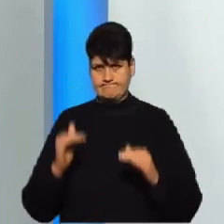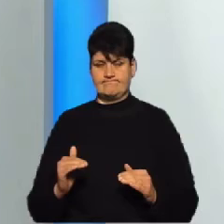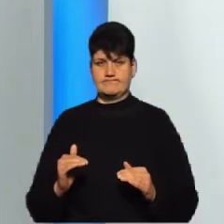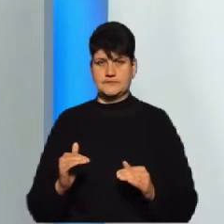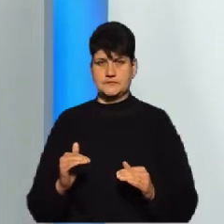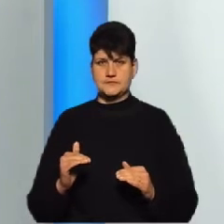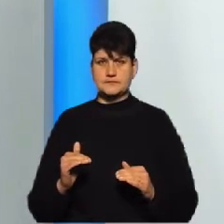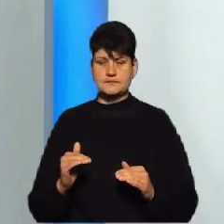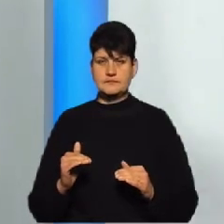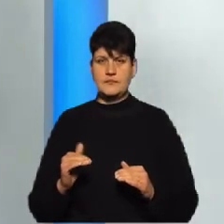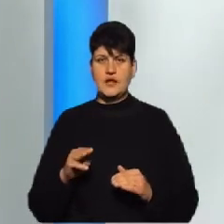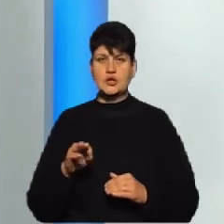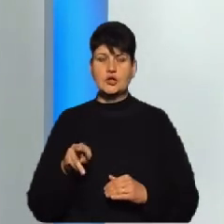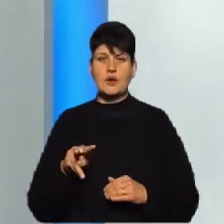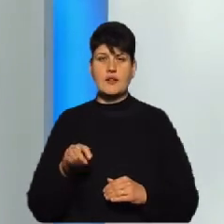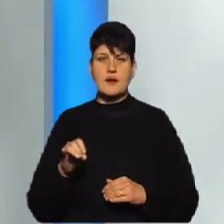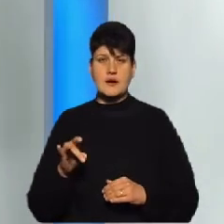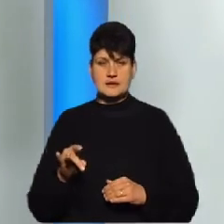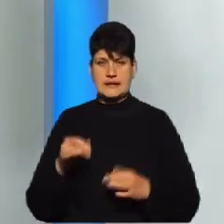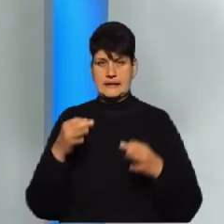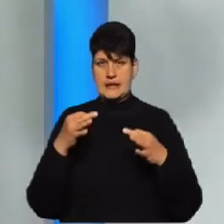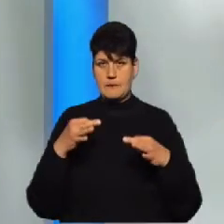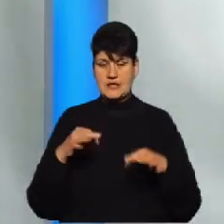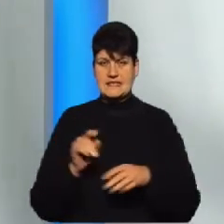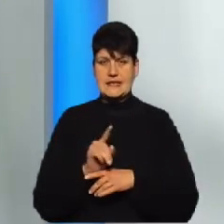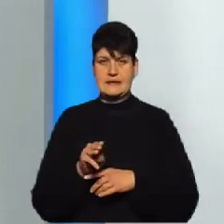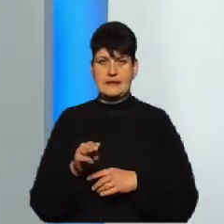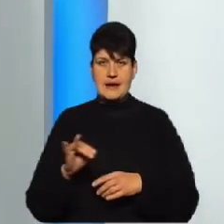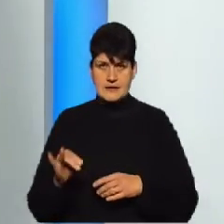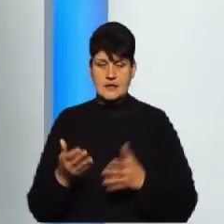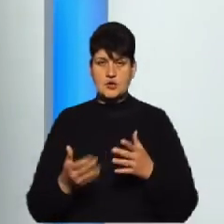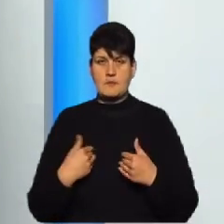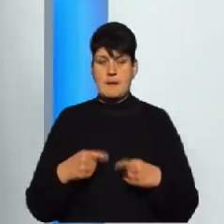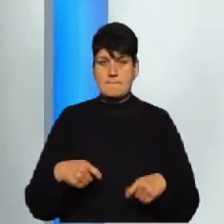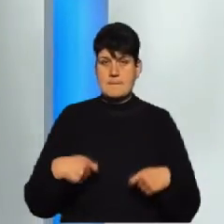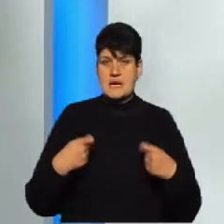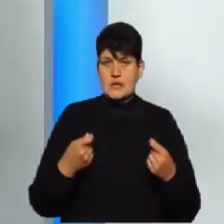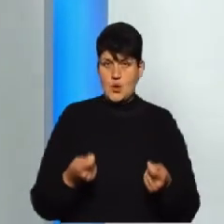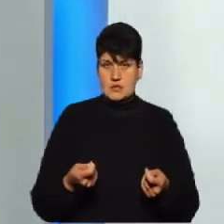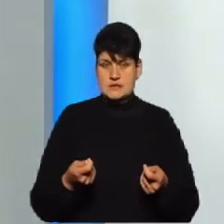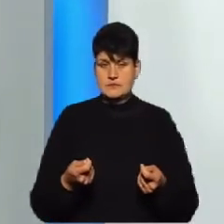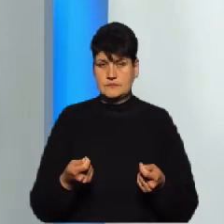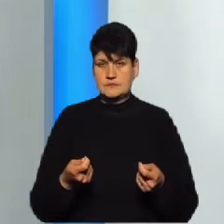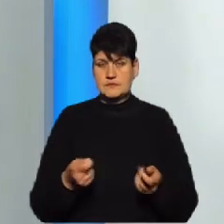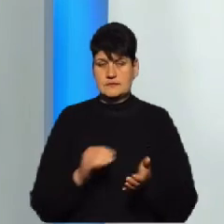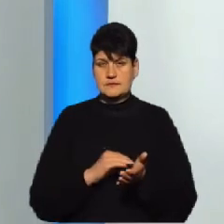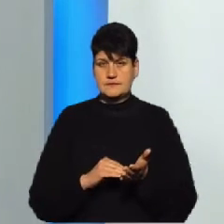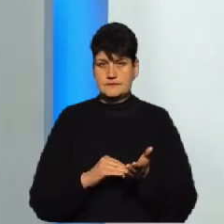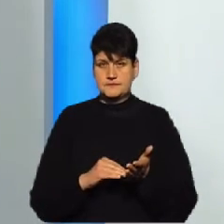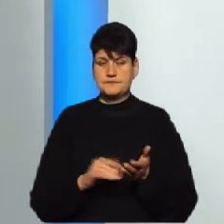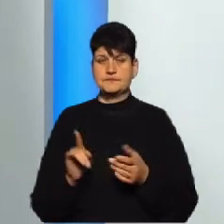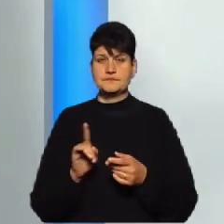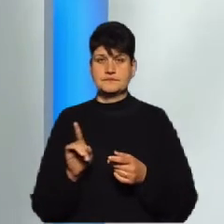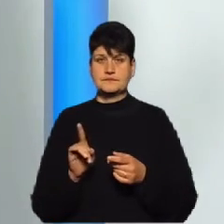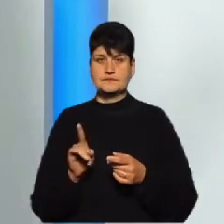толерантність. Демократичні стандарти, якщо ми привносимо і декларуємо, що європейські